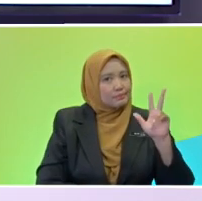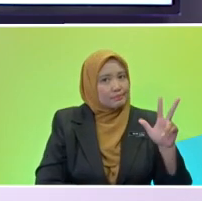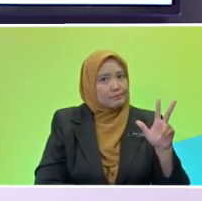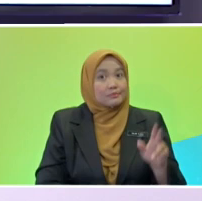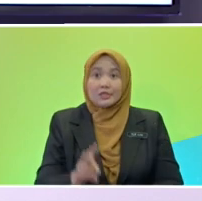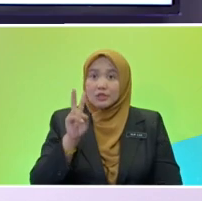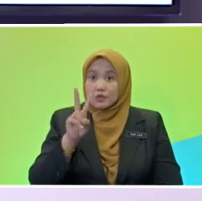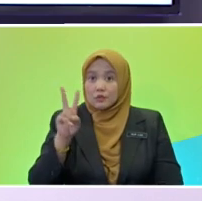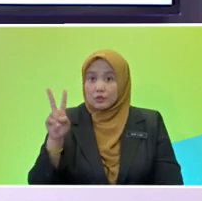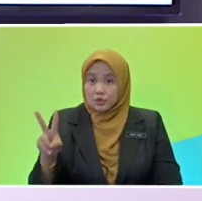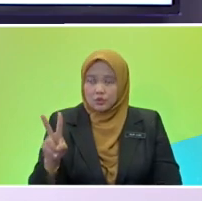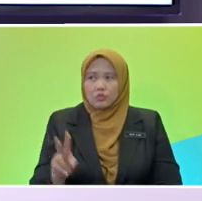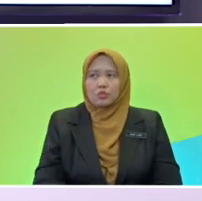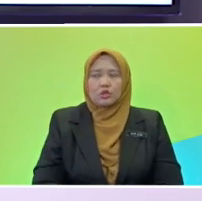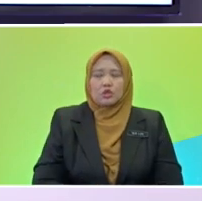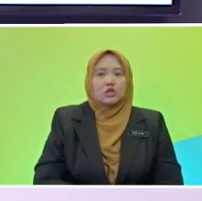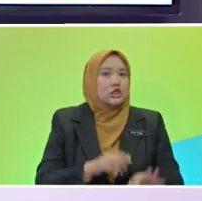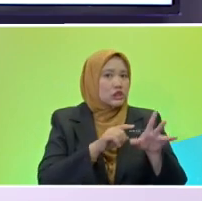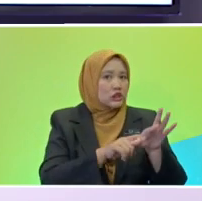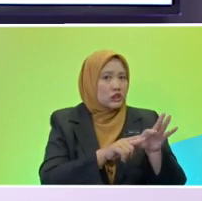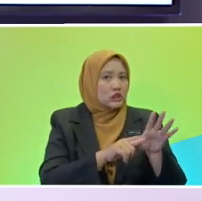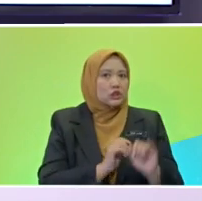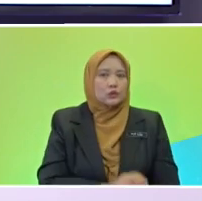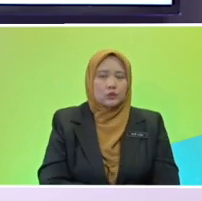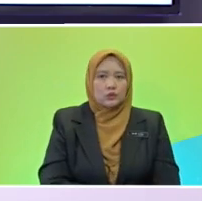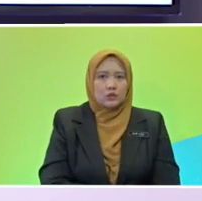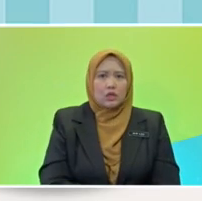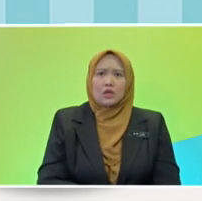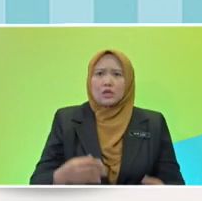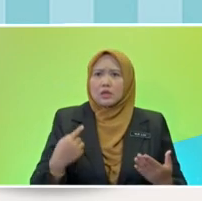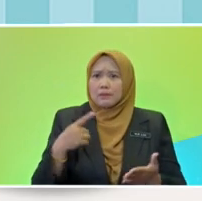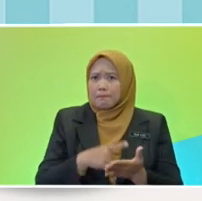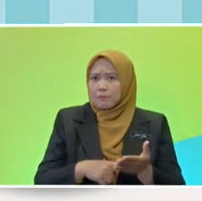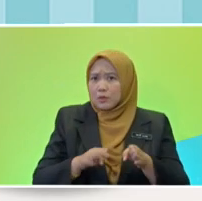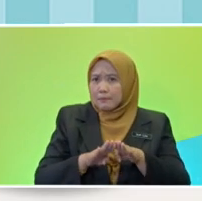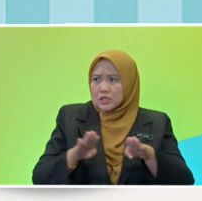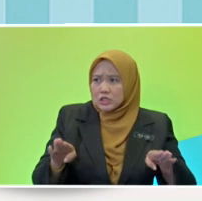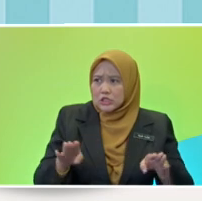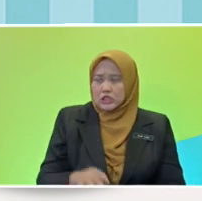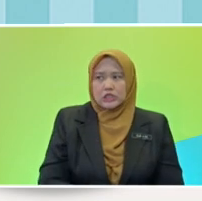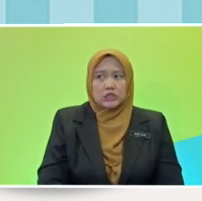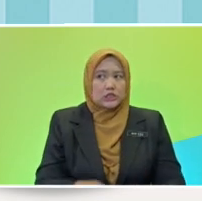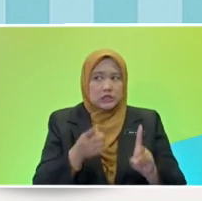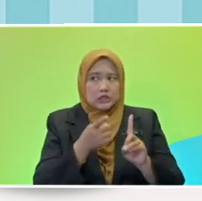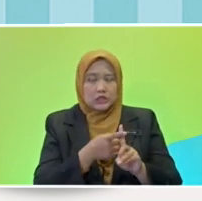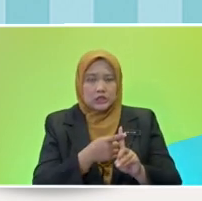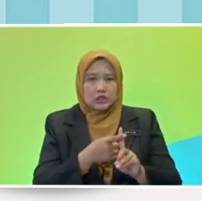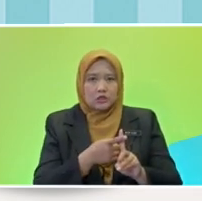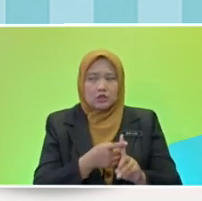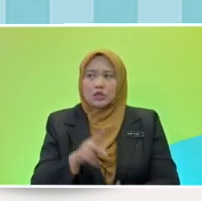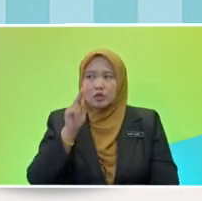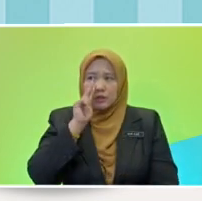dan Apakah perbedaan daun kedua-dua tumbuhan ini yang pertama daun pokok bunga kekwah berurat